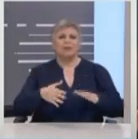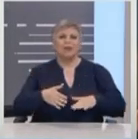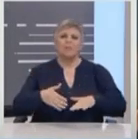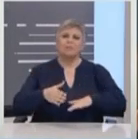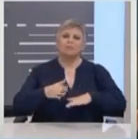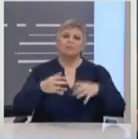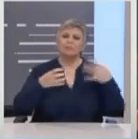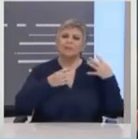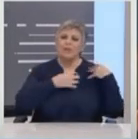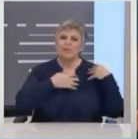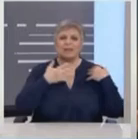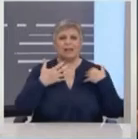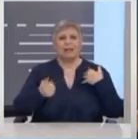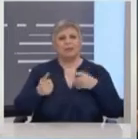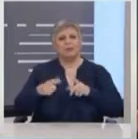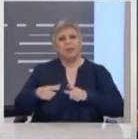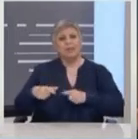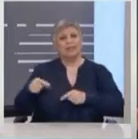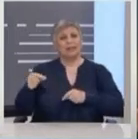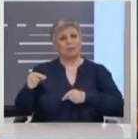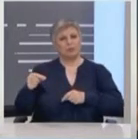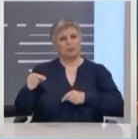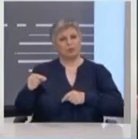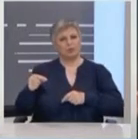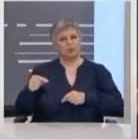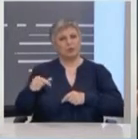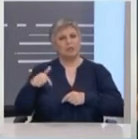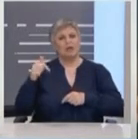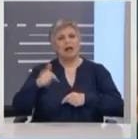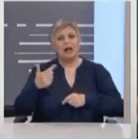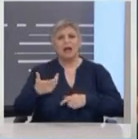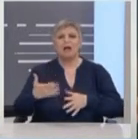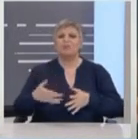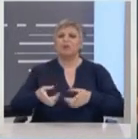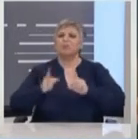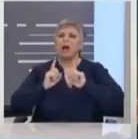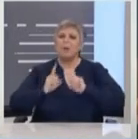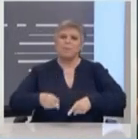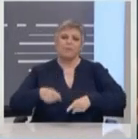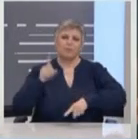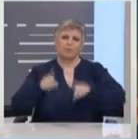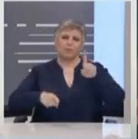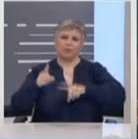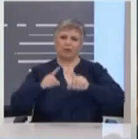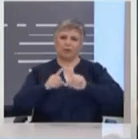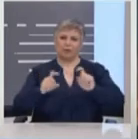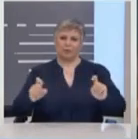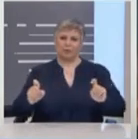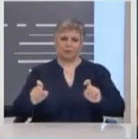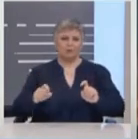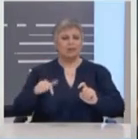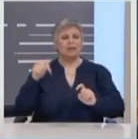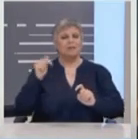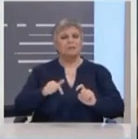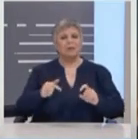της ηγεσίας της Κύπρου, έχουν προχωρήσει σε κάποιες αποφάσεις οι οποίες δυναμητίζουν